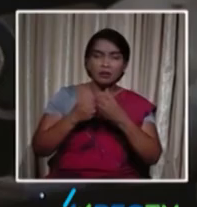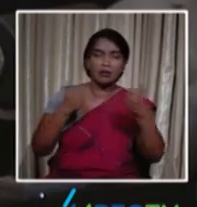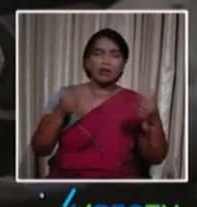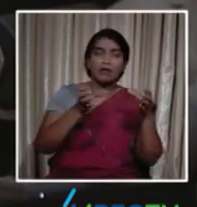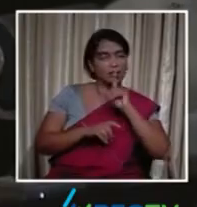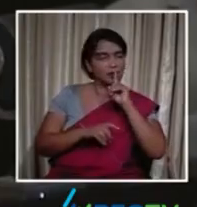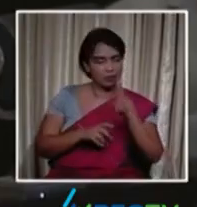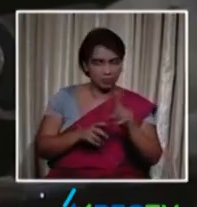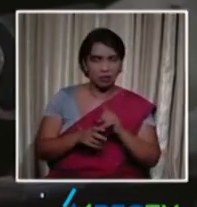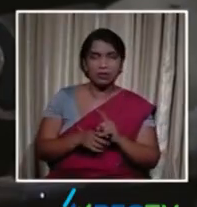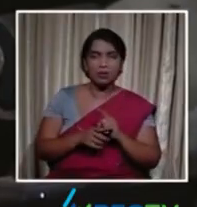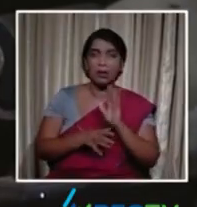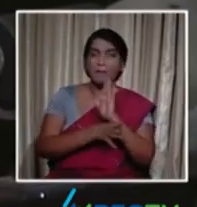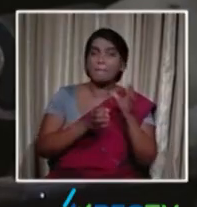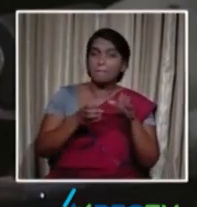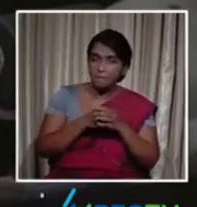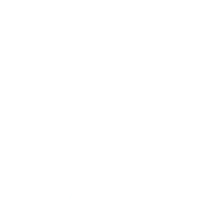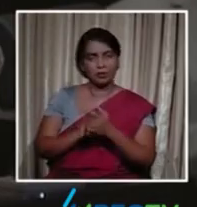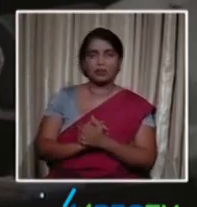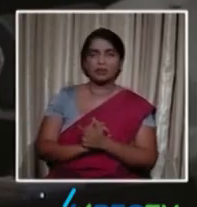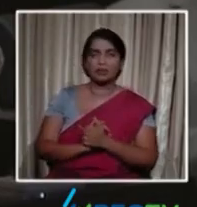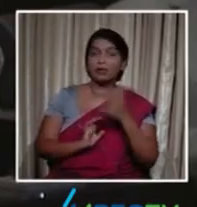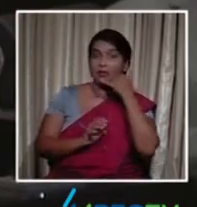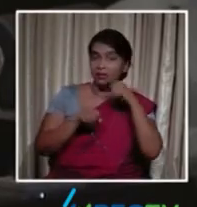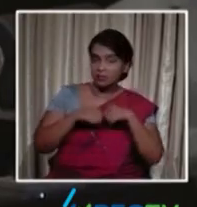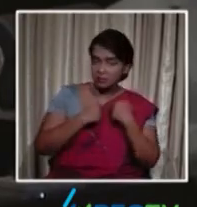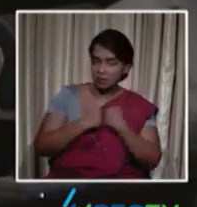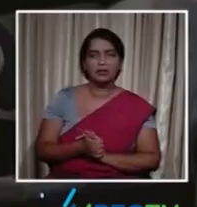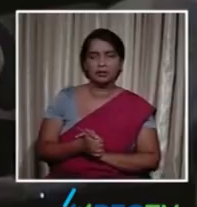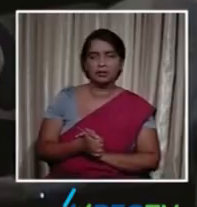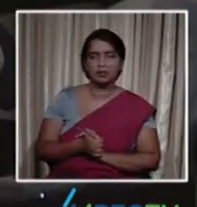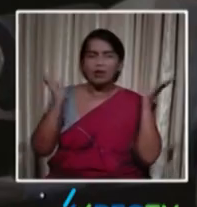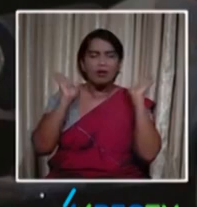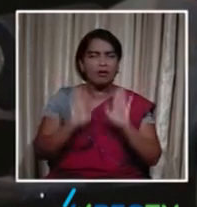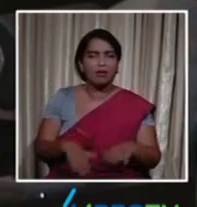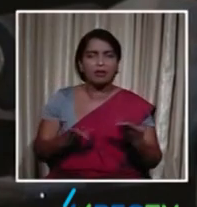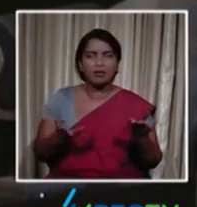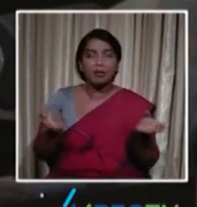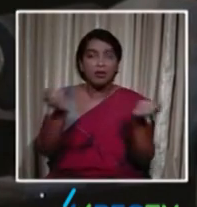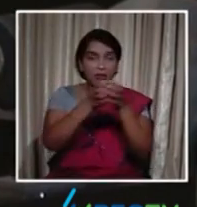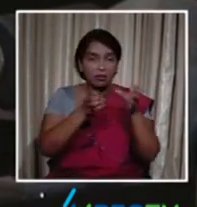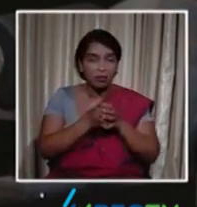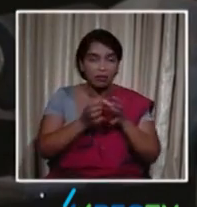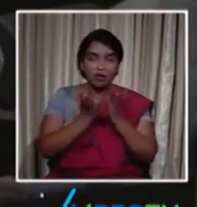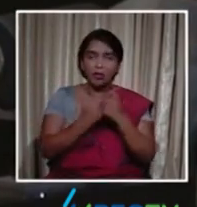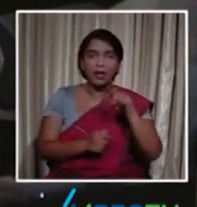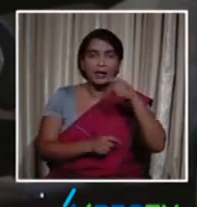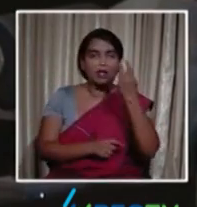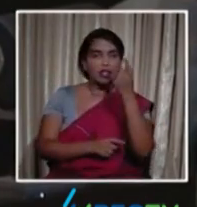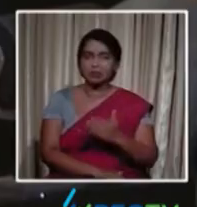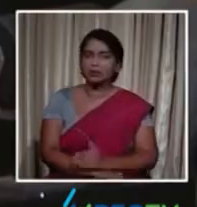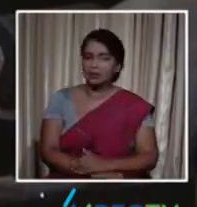කණ්ඩායමක් ප්‍රකාශ කරනවා. ශ්‍රී ලංකා නිදහස් පක්ෂය ප්‍රකාශිත පත් කරනවා. රජබේ ප්‍රකාශිත පත් කරනවා. බැලුවාම කණ්ඩායම් ප්‍රමාණයම 113 ඉක්මවා යන්න